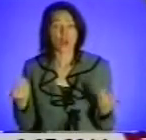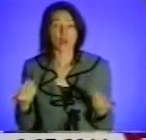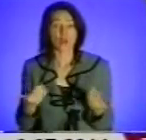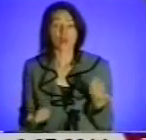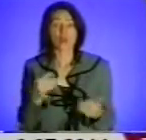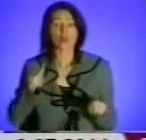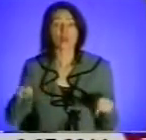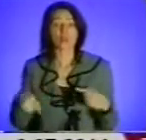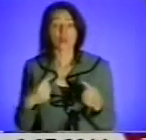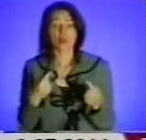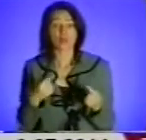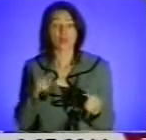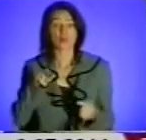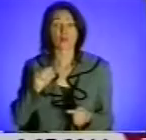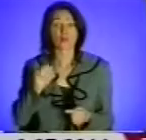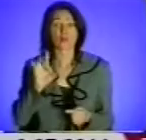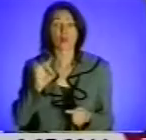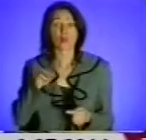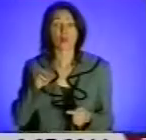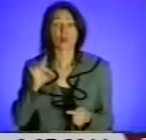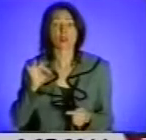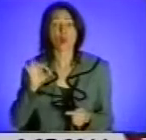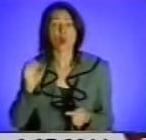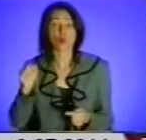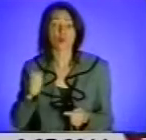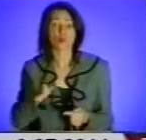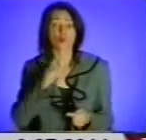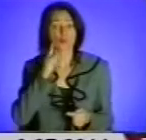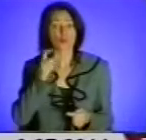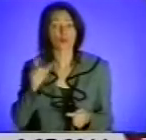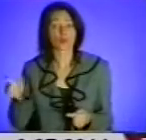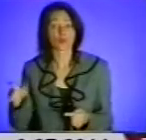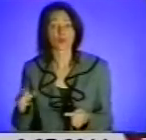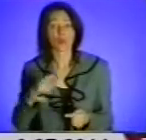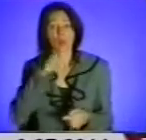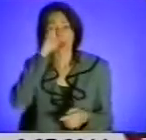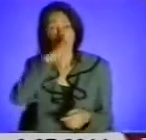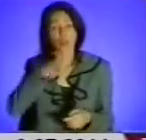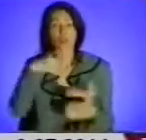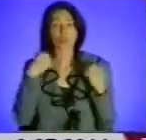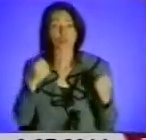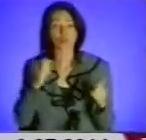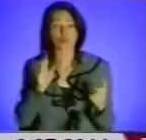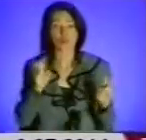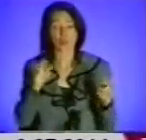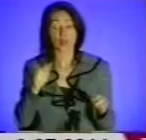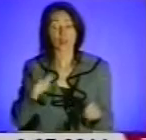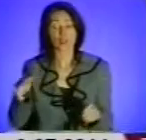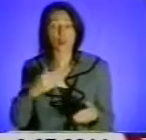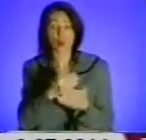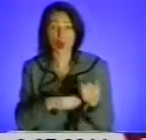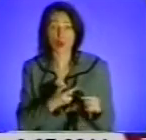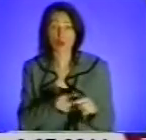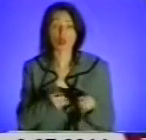ставати патріотами, будуть люди, молодь. Країна здоров'я – дитяча програма, яку також організували волонтери, і